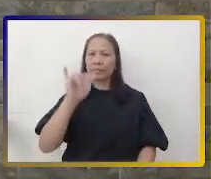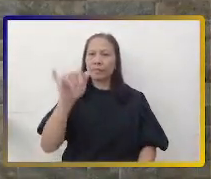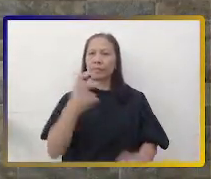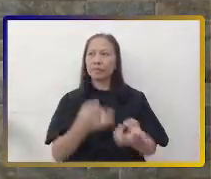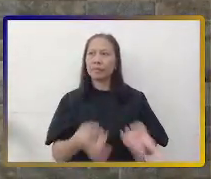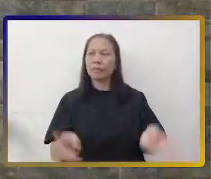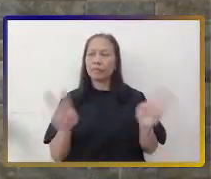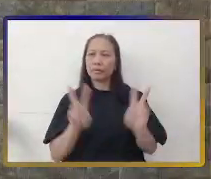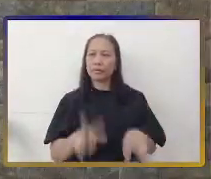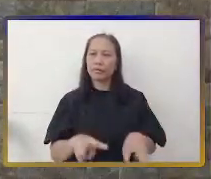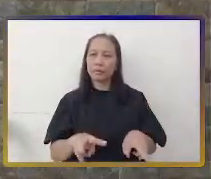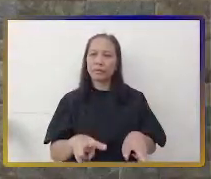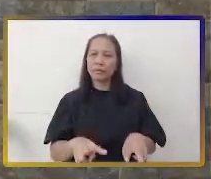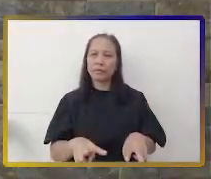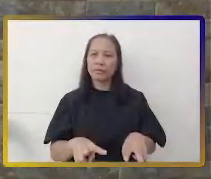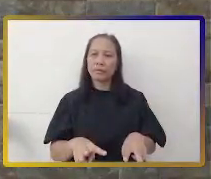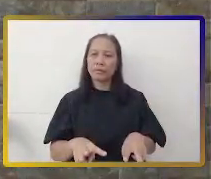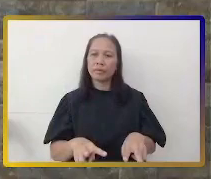na pinagkaka